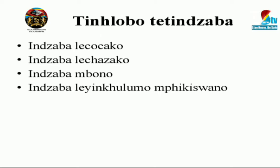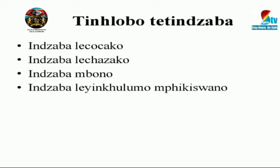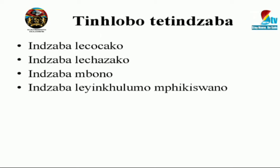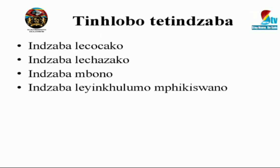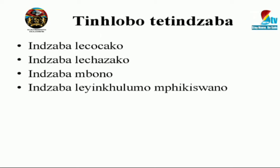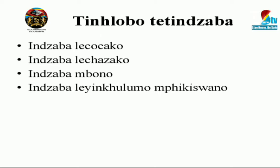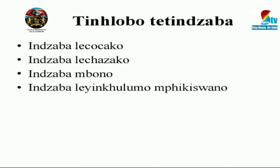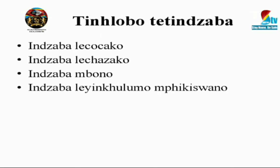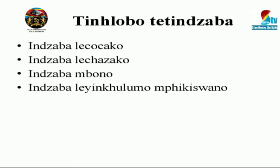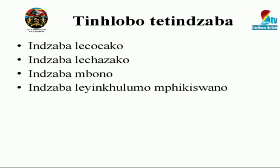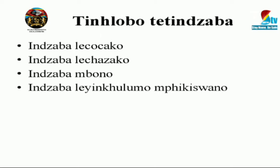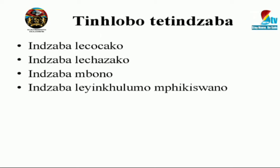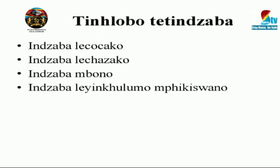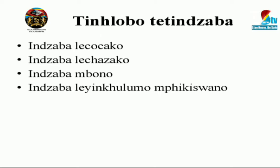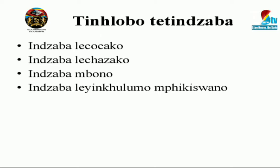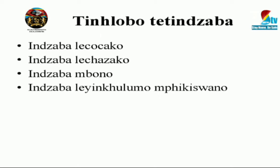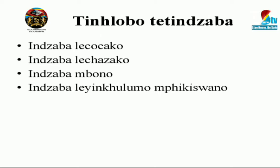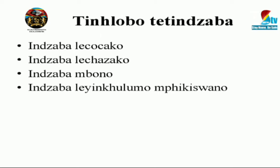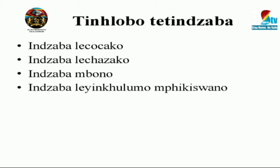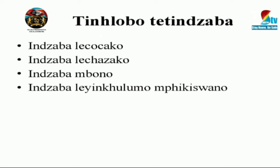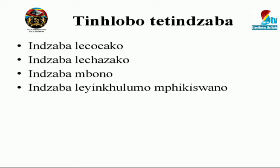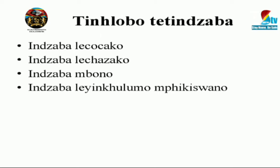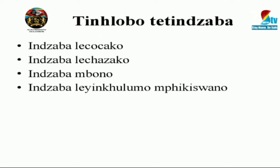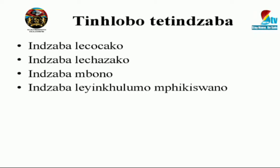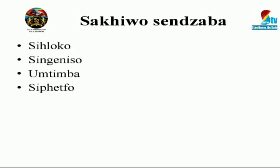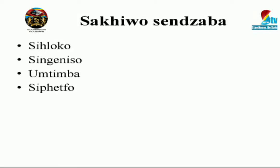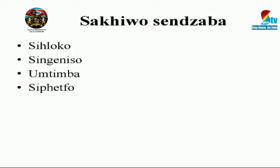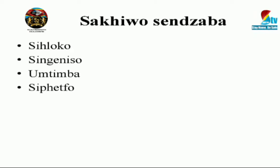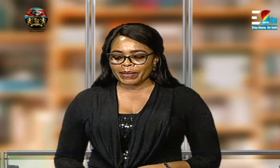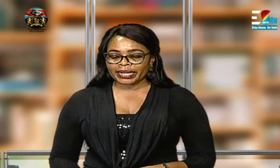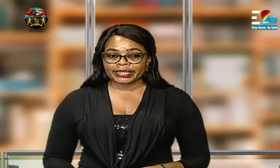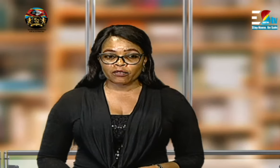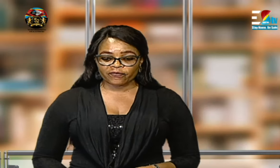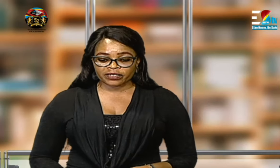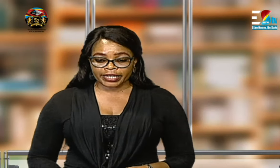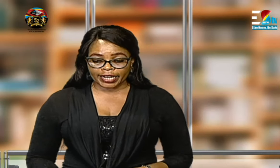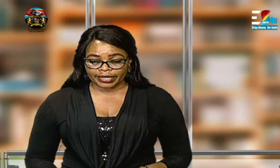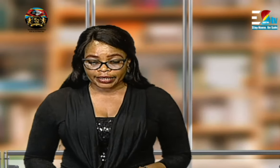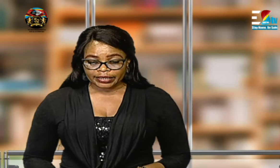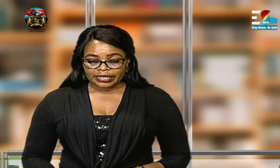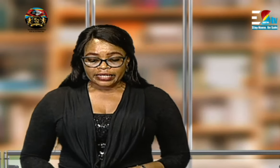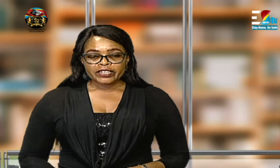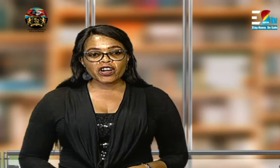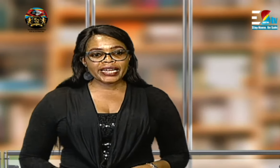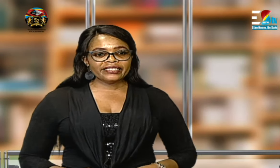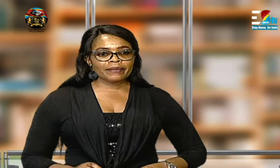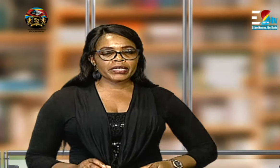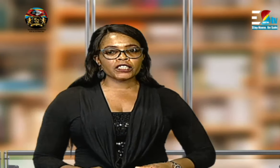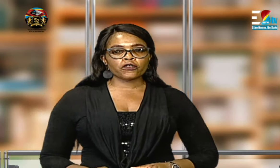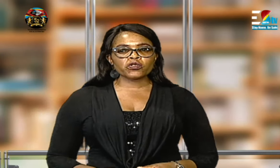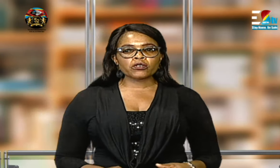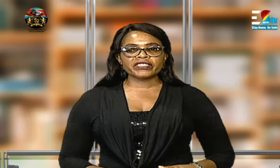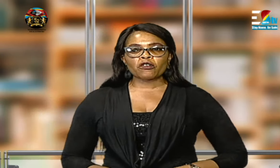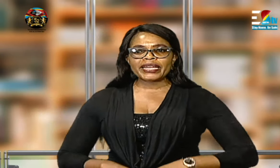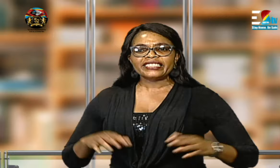nendzaba leyinkhulumo mpikiswano. Ngiyathemba sisehamba kahle nawe mfundzi ekhaya. Yona lendzaba